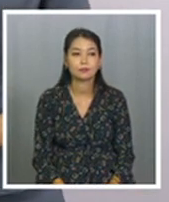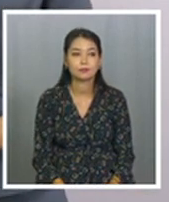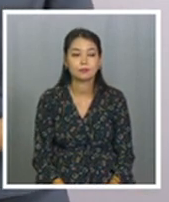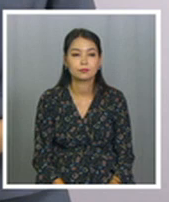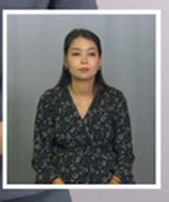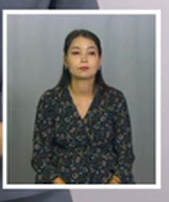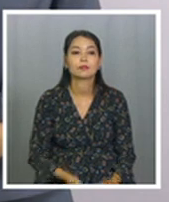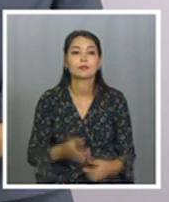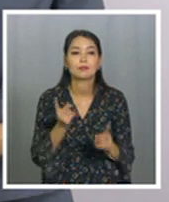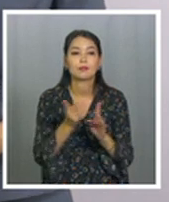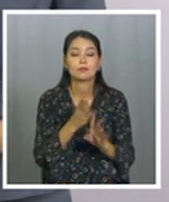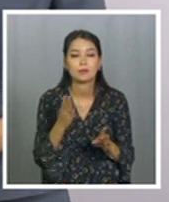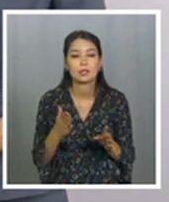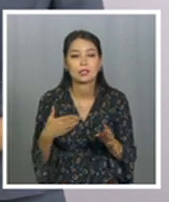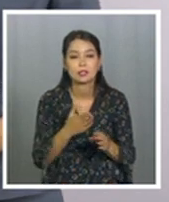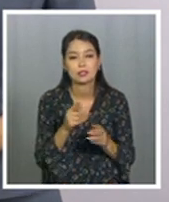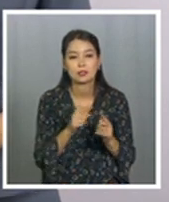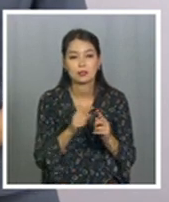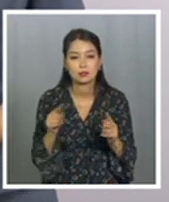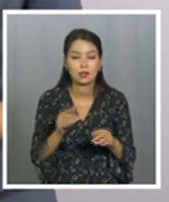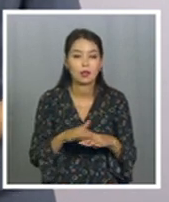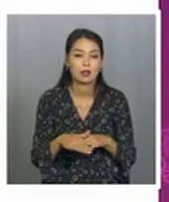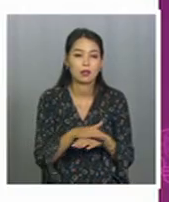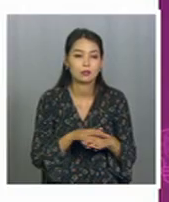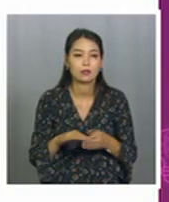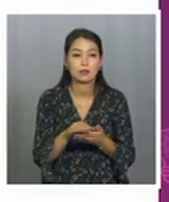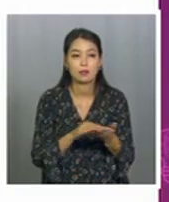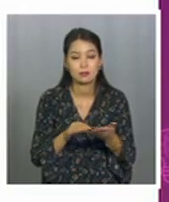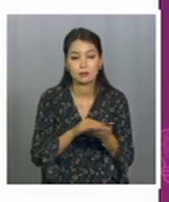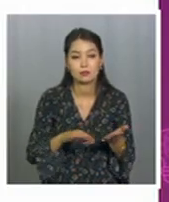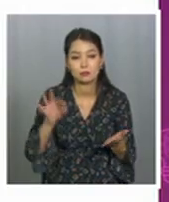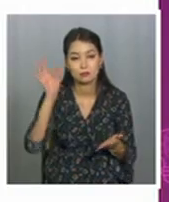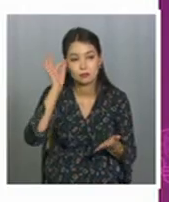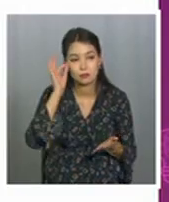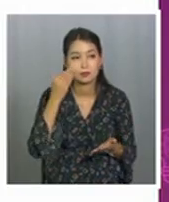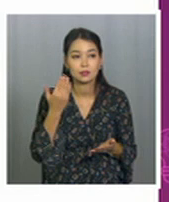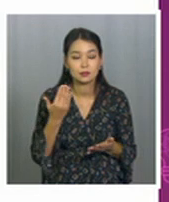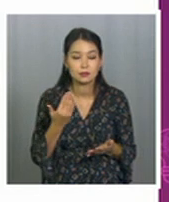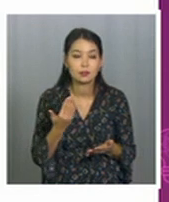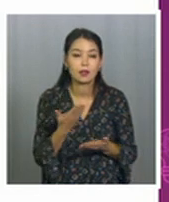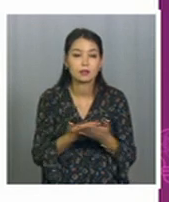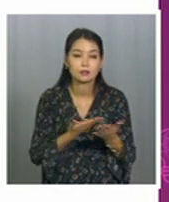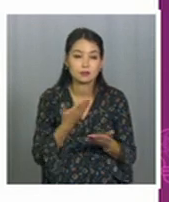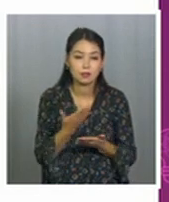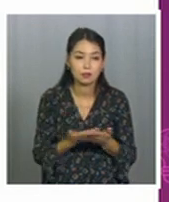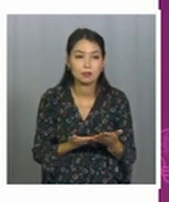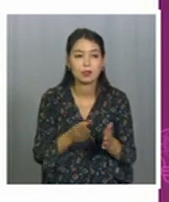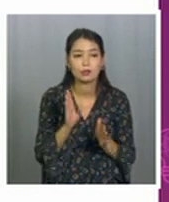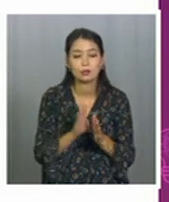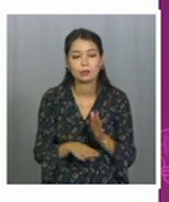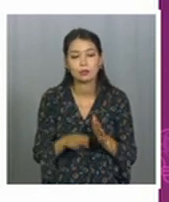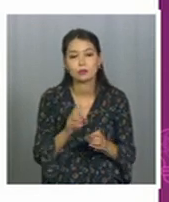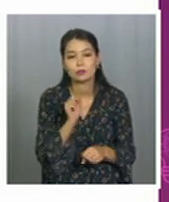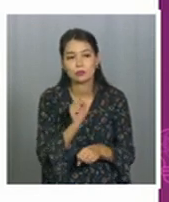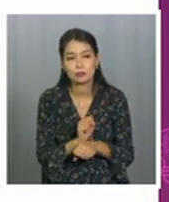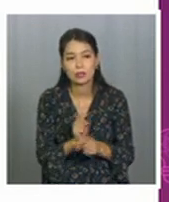Алдымен қисық сызықты трапецияның ауданын қайталап кетейік. Анықтама. Үзіліссіз, теріс емес